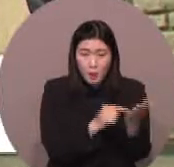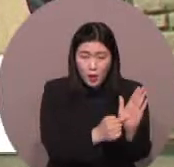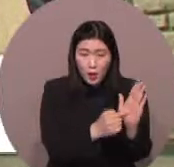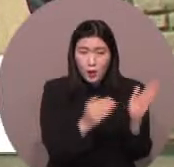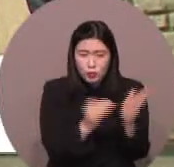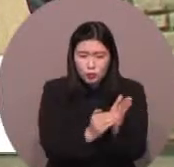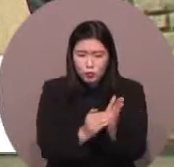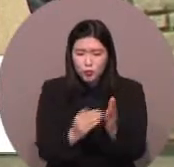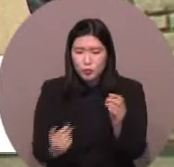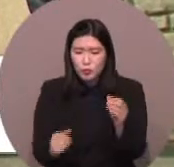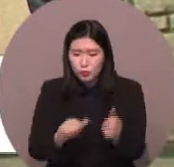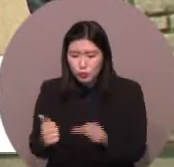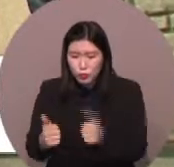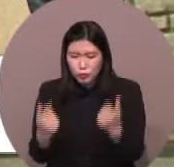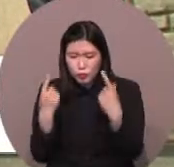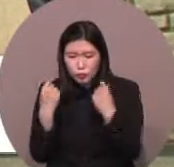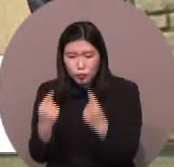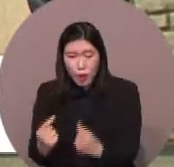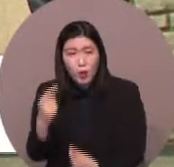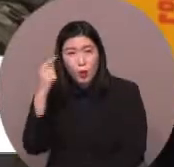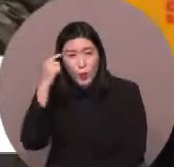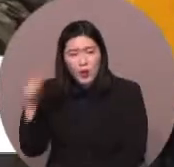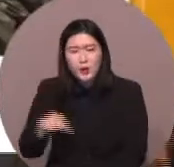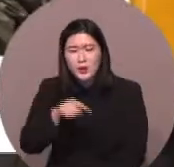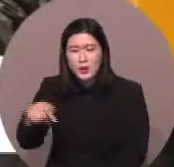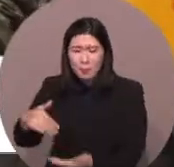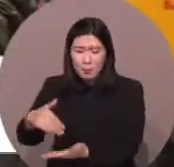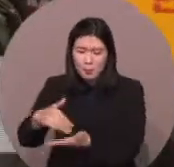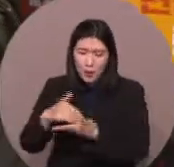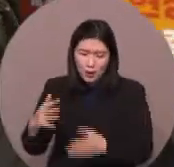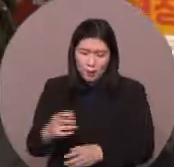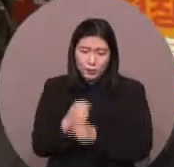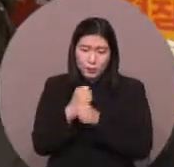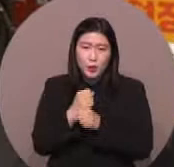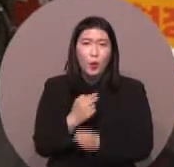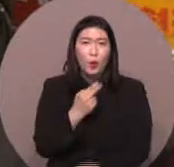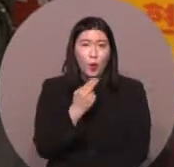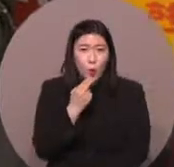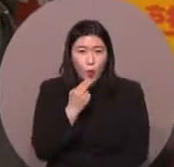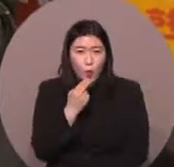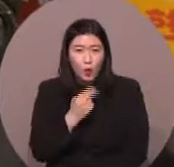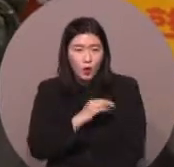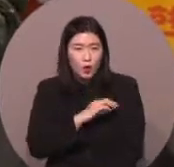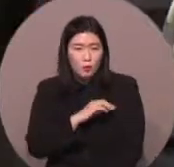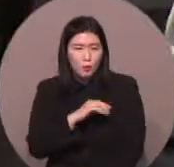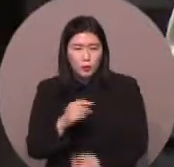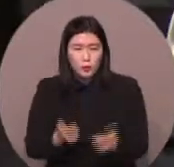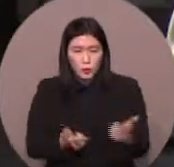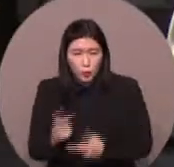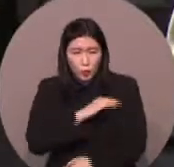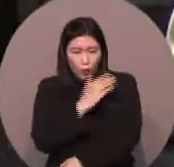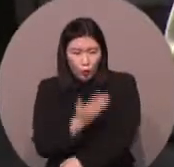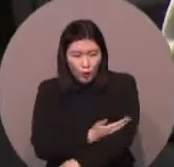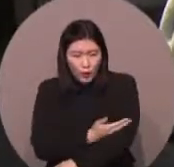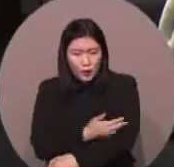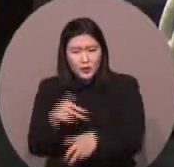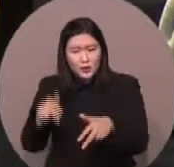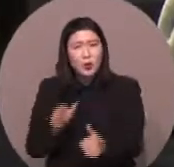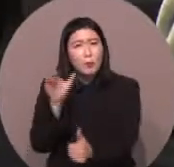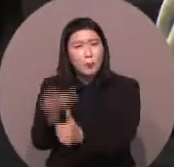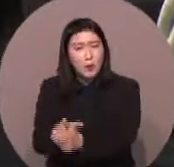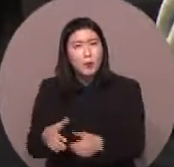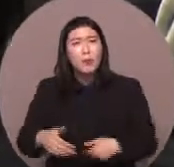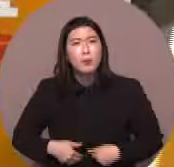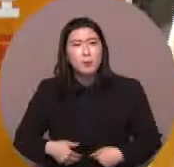사고 위험이 높을 때 현장 노동자들이 작업을 중지할 수 있는 실질적인 권한이 없기 때문이라고